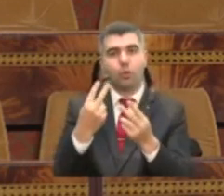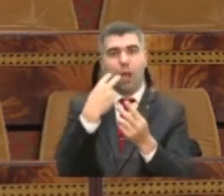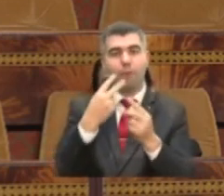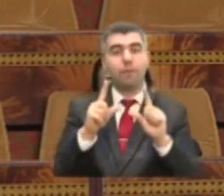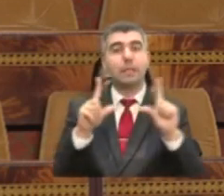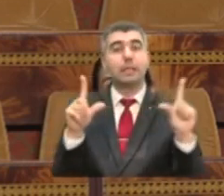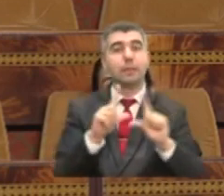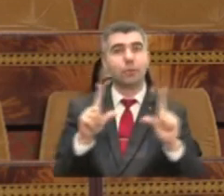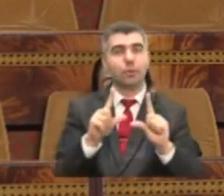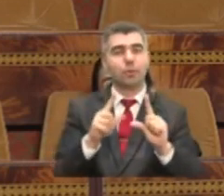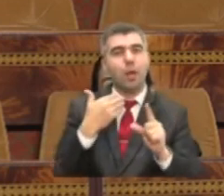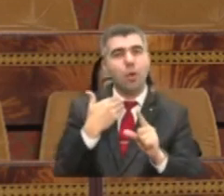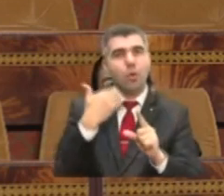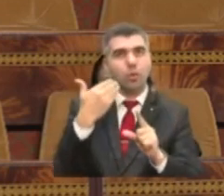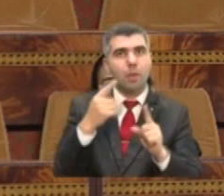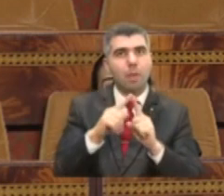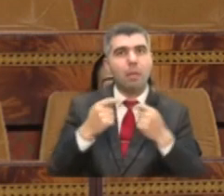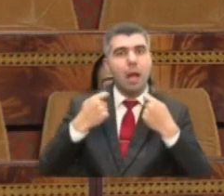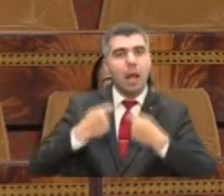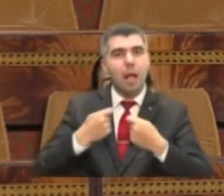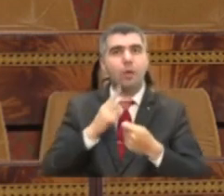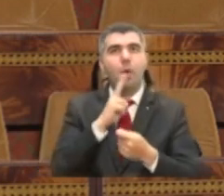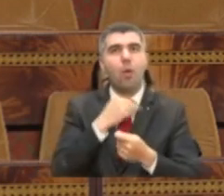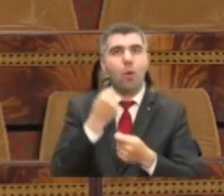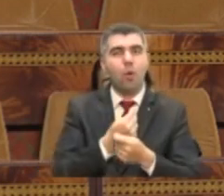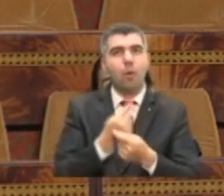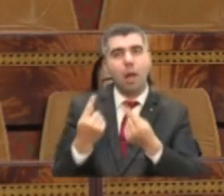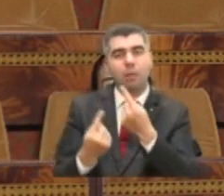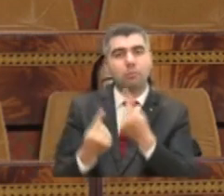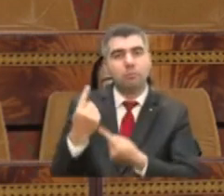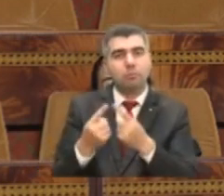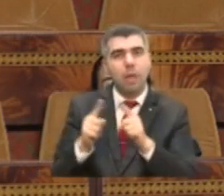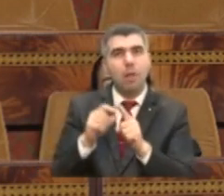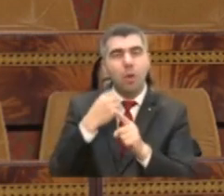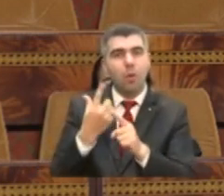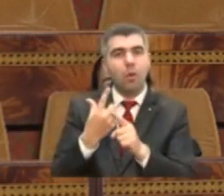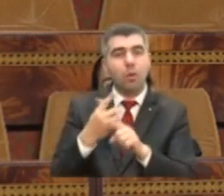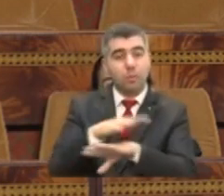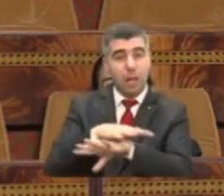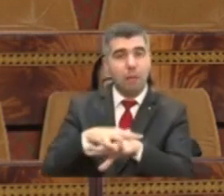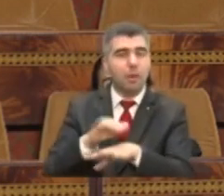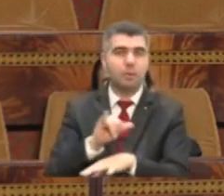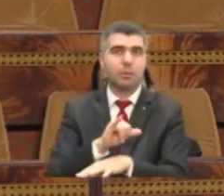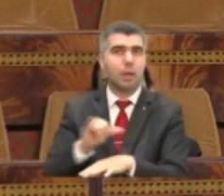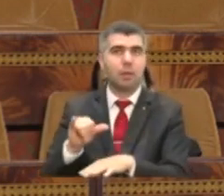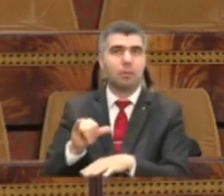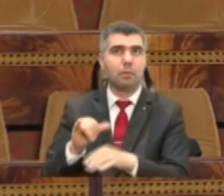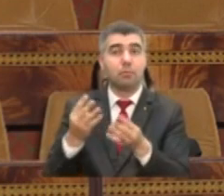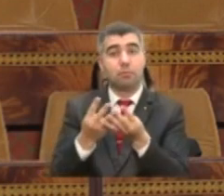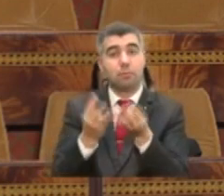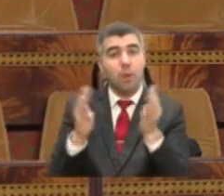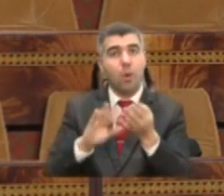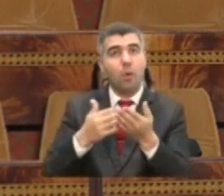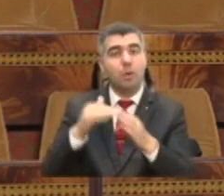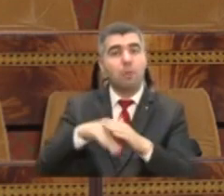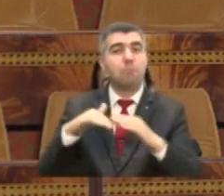رئيس الحكومة كيتصرف تكلم بحال كيدافع على مجلس بلدي. حنا في جلسة دستورية كنتكلموا كممثلين للأمة.